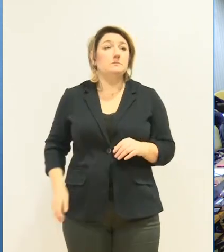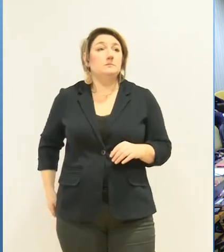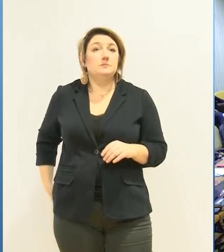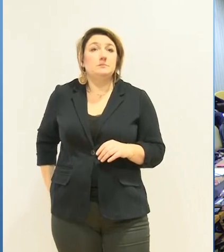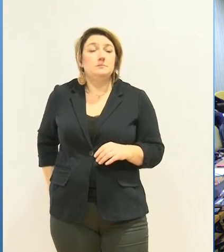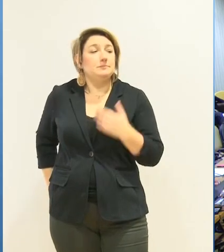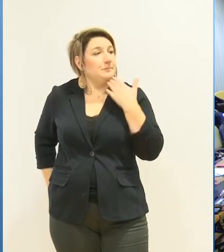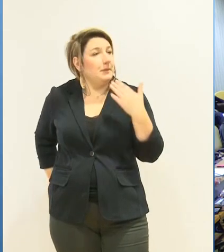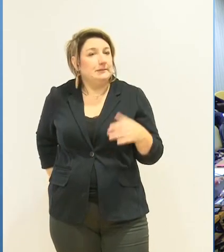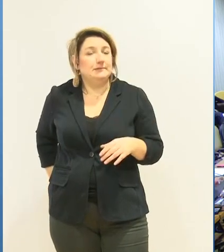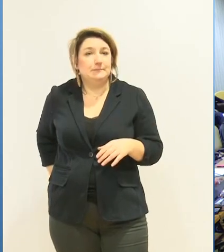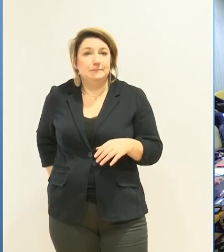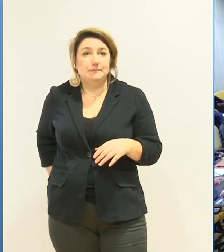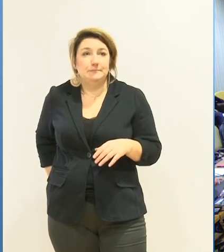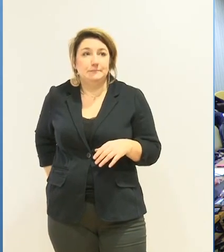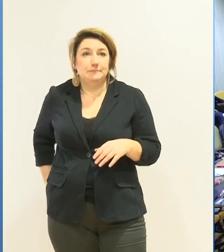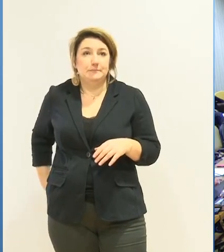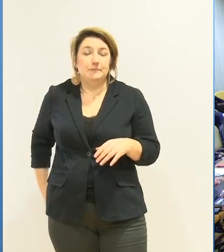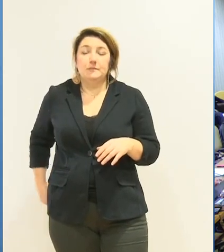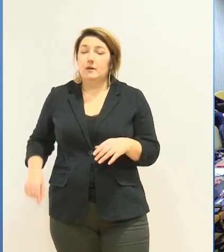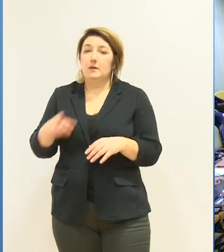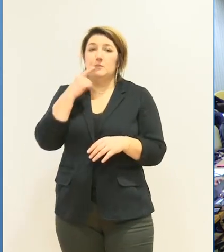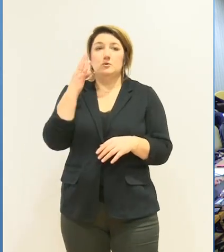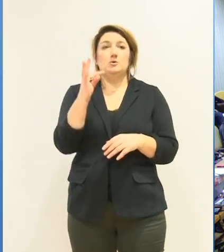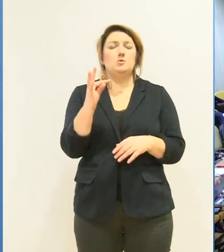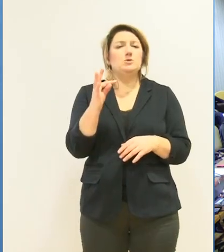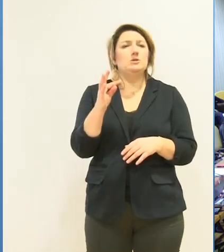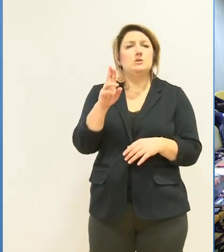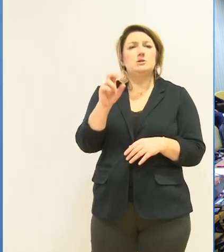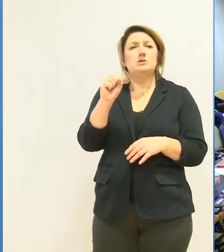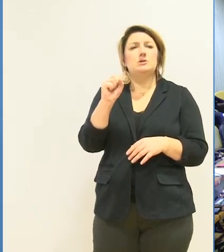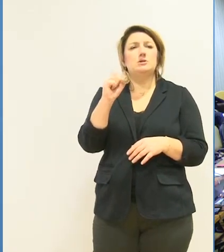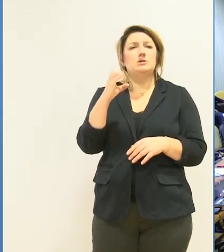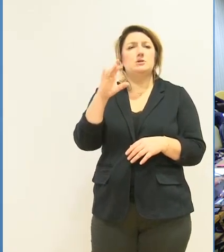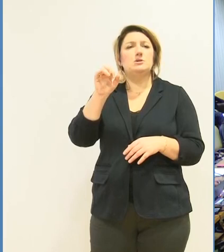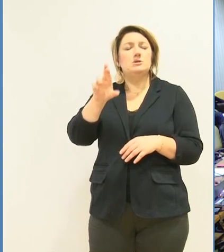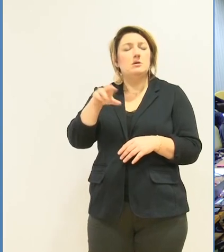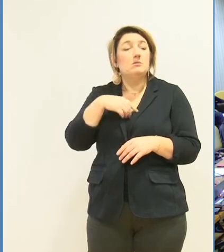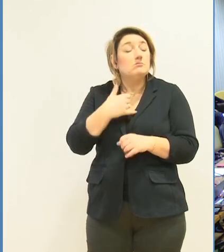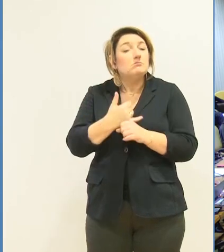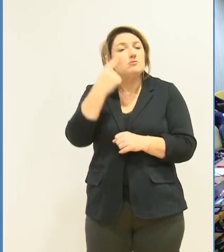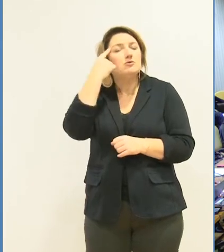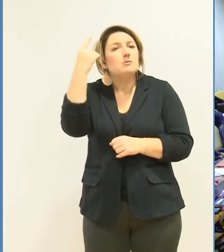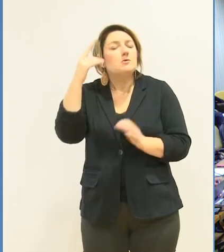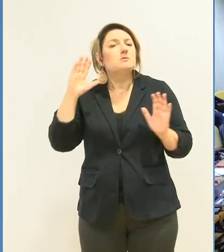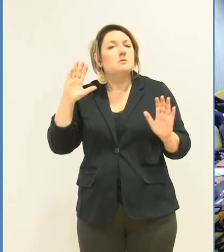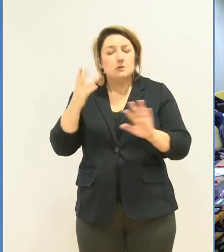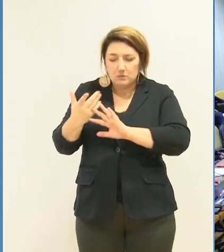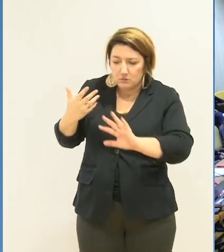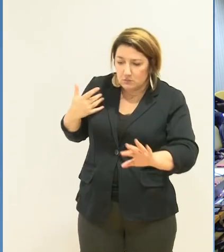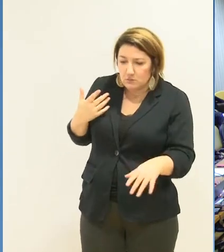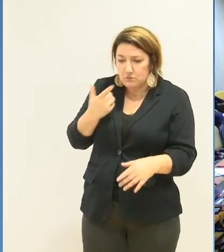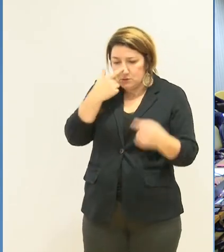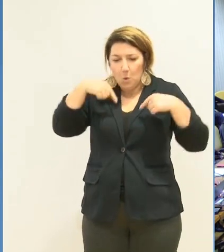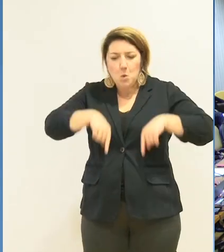merci monsieur tu cherches il me semblait que en fait la sphère en était au conseil